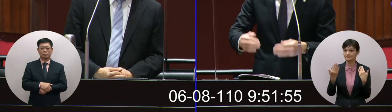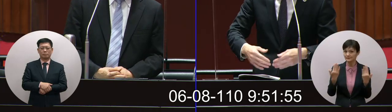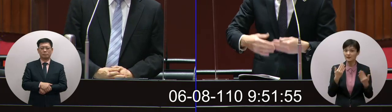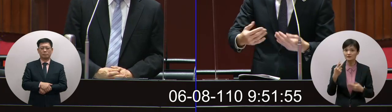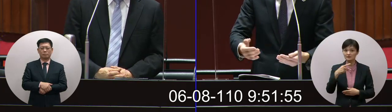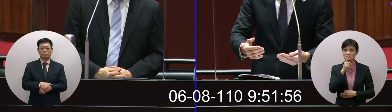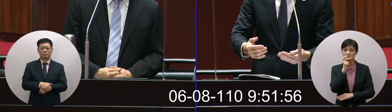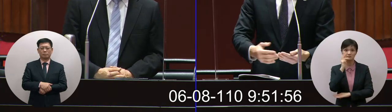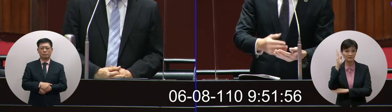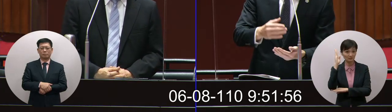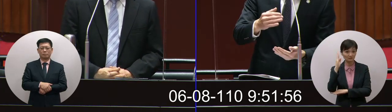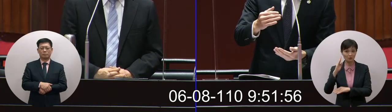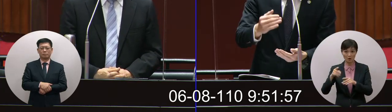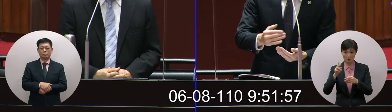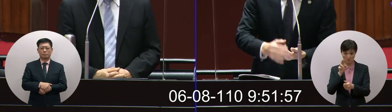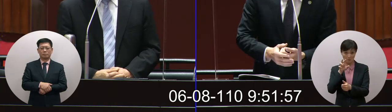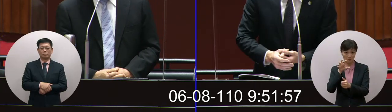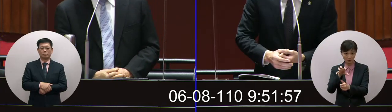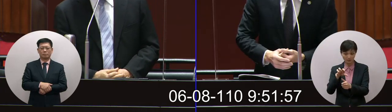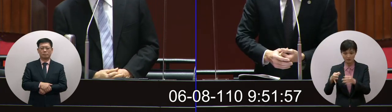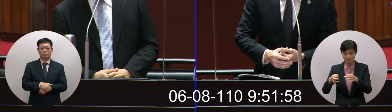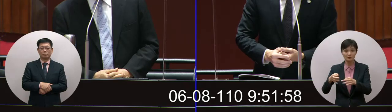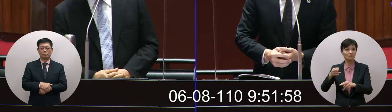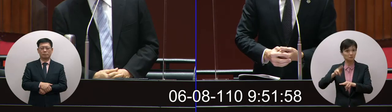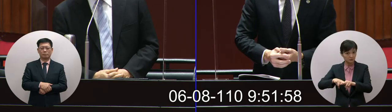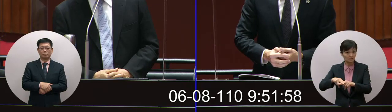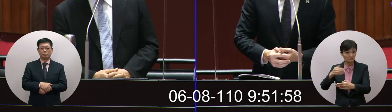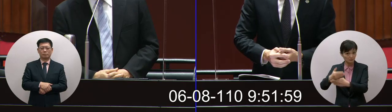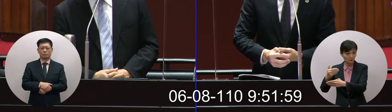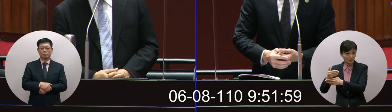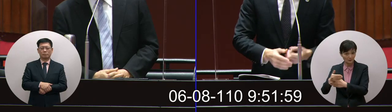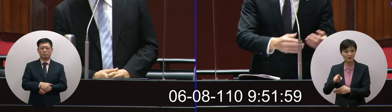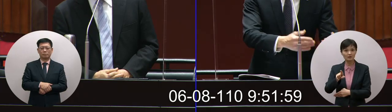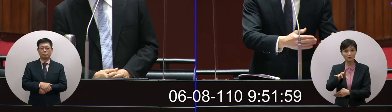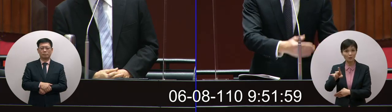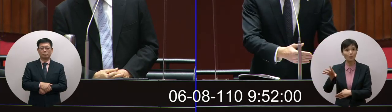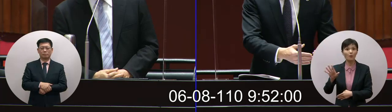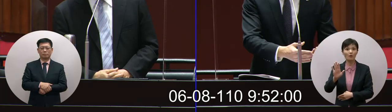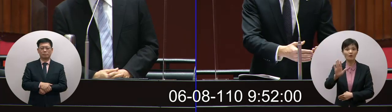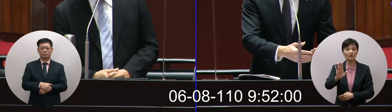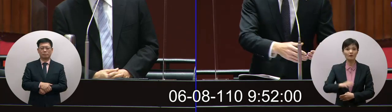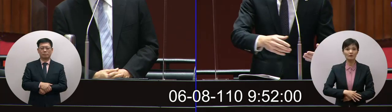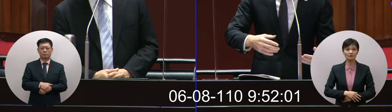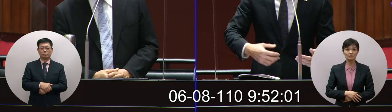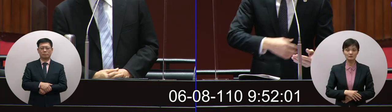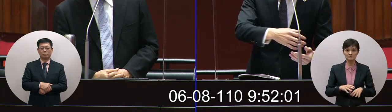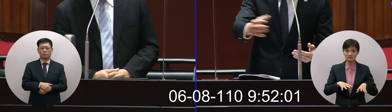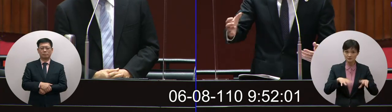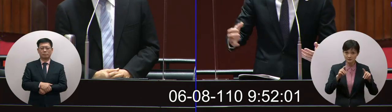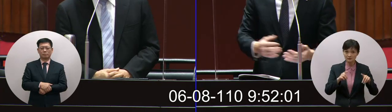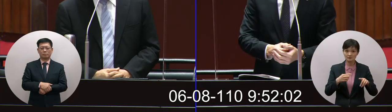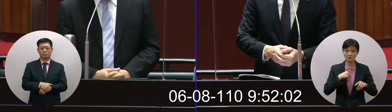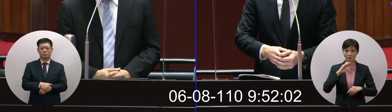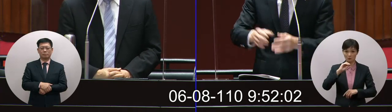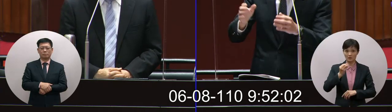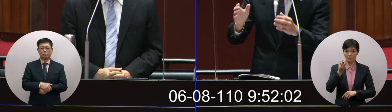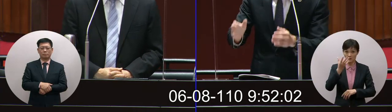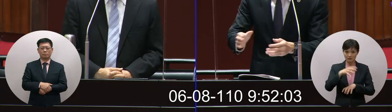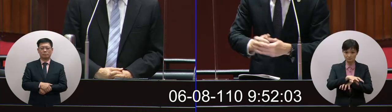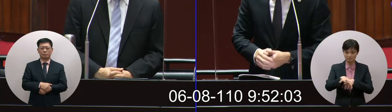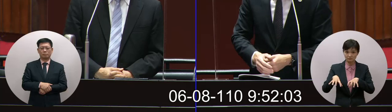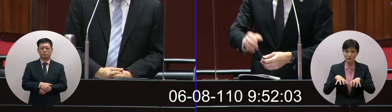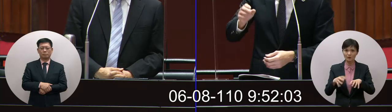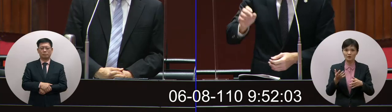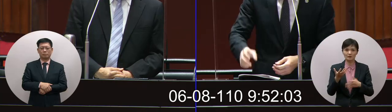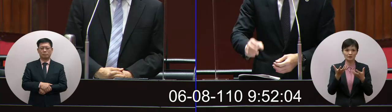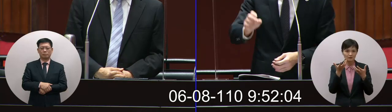业，都有即个补助。但是咱嘛有地方政府命令停业的啊。疫情刚开始的时阵，阮艋舺地区足侪是